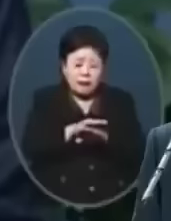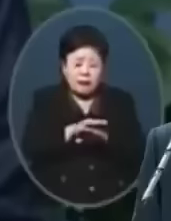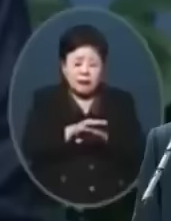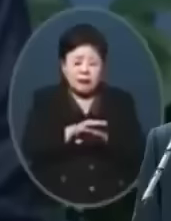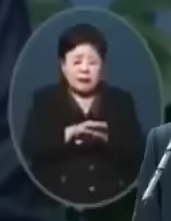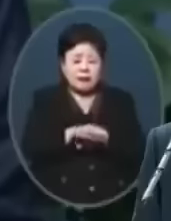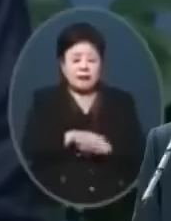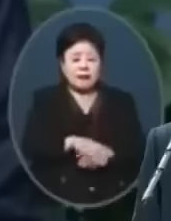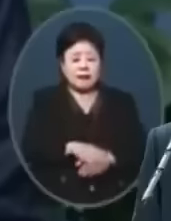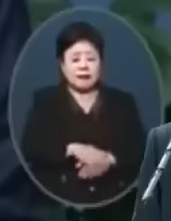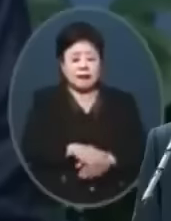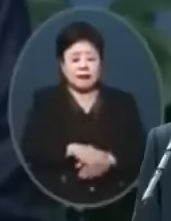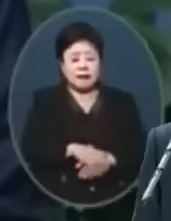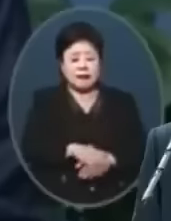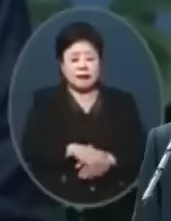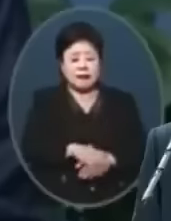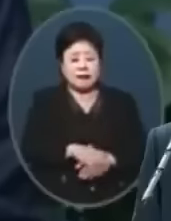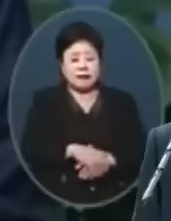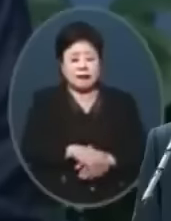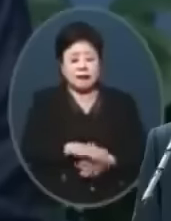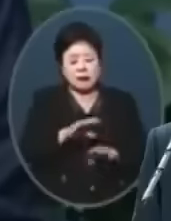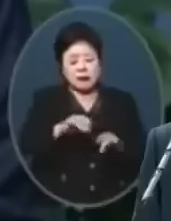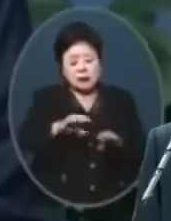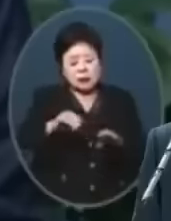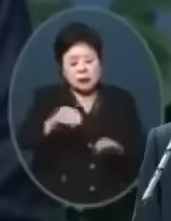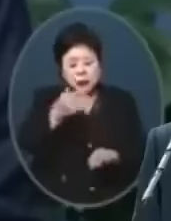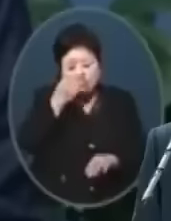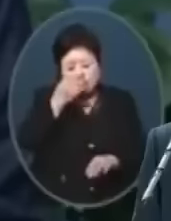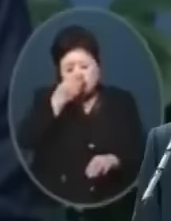되드넘으면 코나 잡힐까.